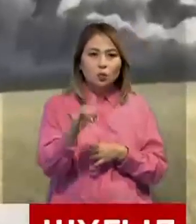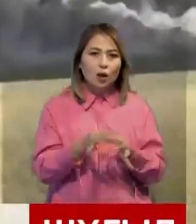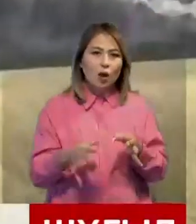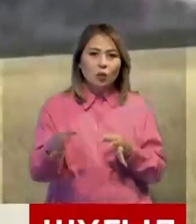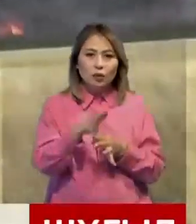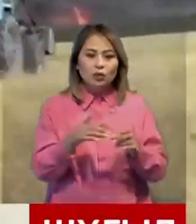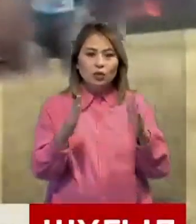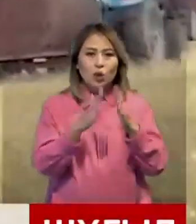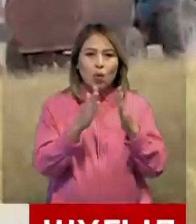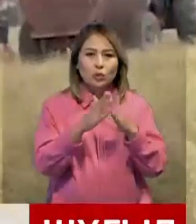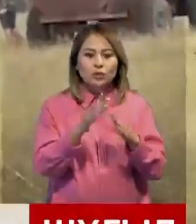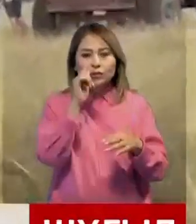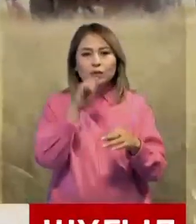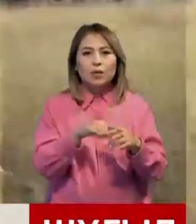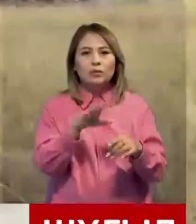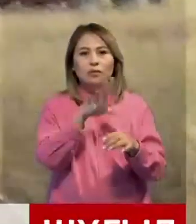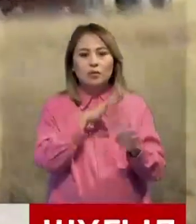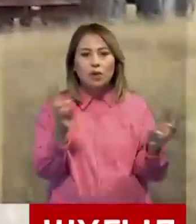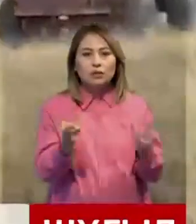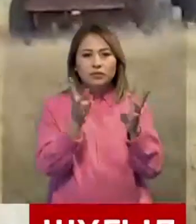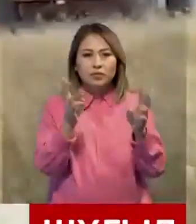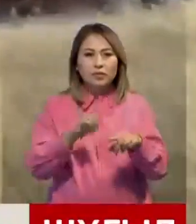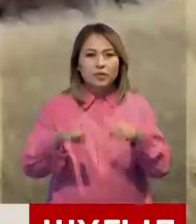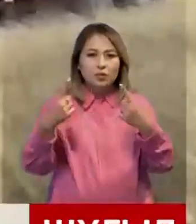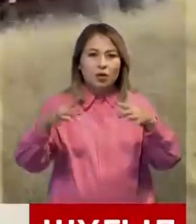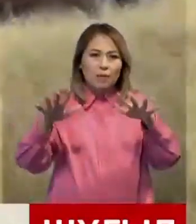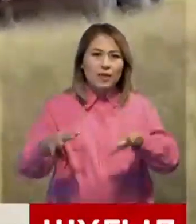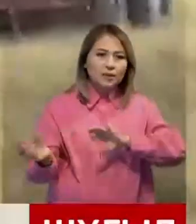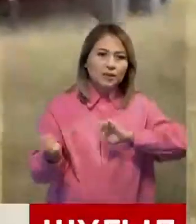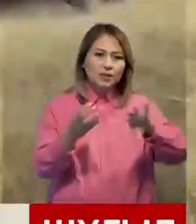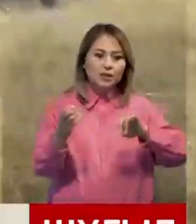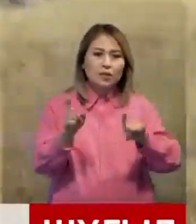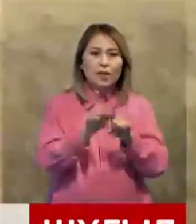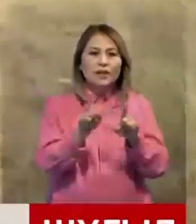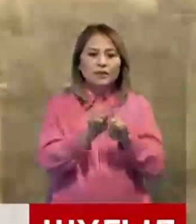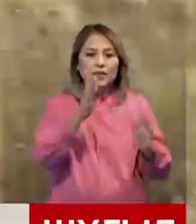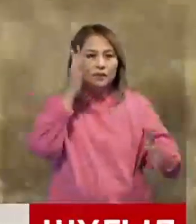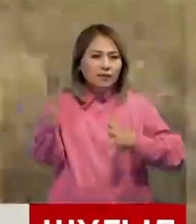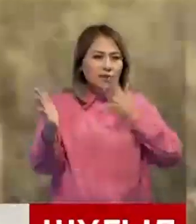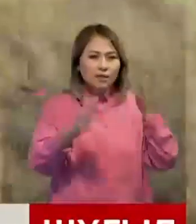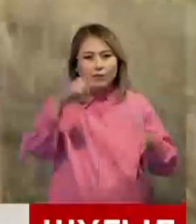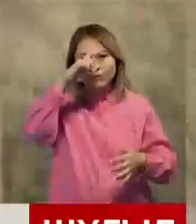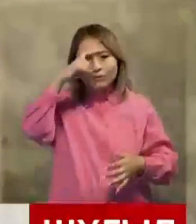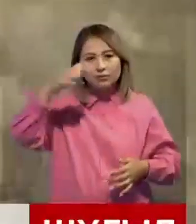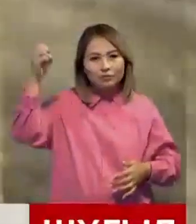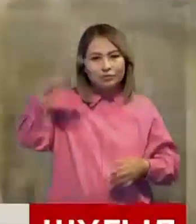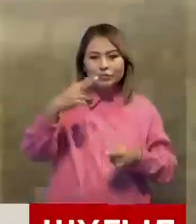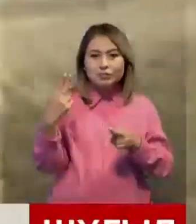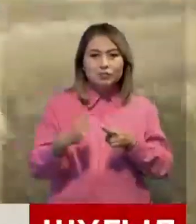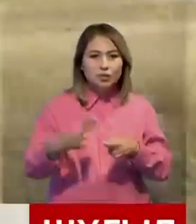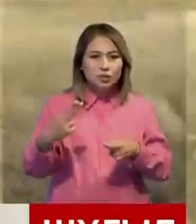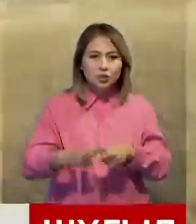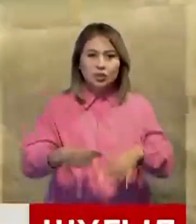елді мекендердегі үйлерге оттып, тұрғындар эвакуацияланған. Өртті сөндіруге желдің екпінімен күннің ыстығы кедергі болып тұр